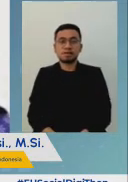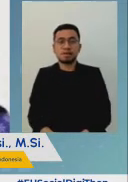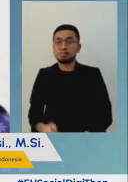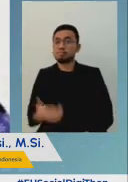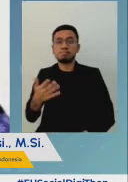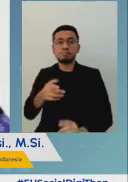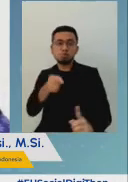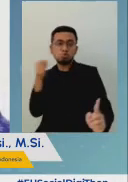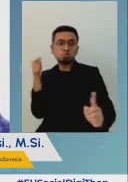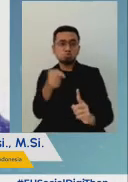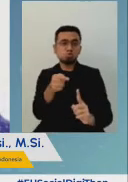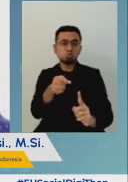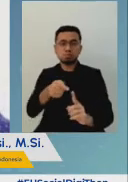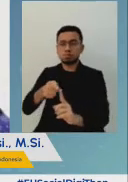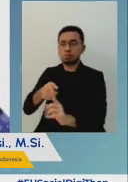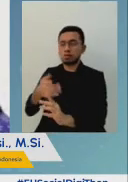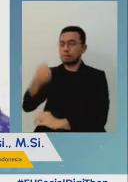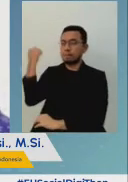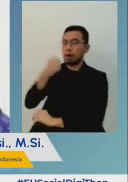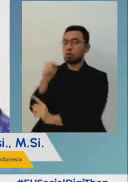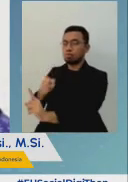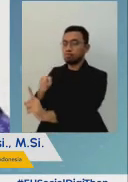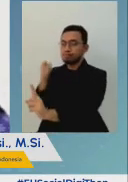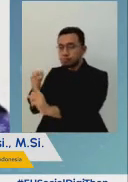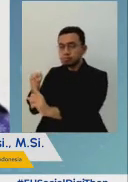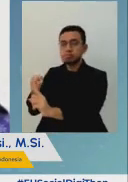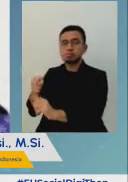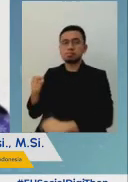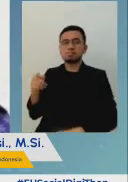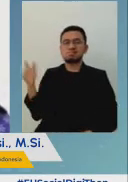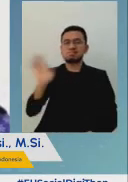tidak? Kok kayaknya jangan kita ya yang